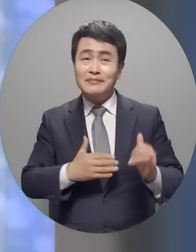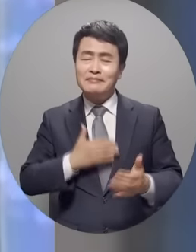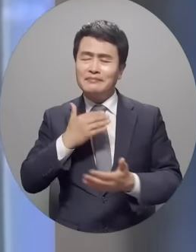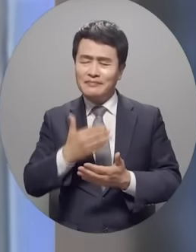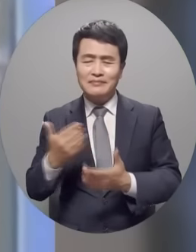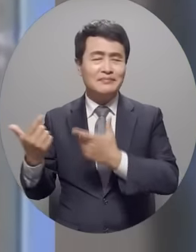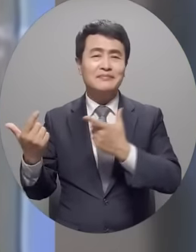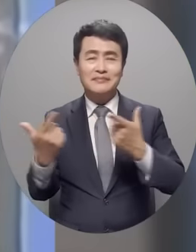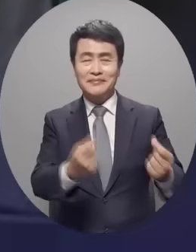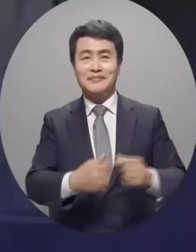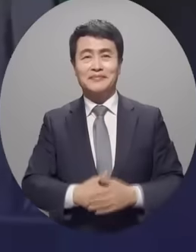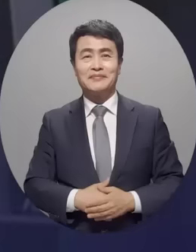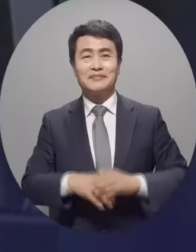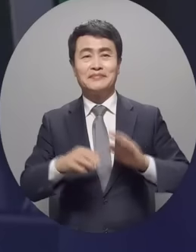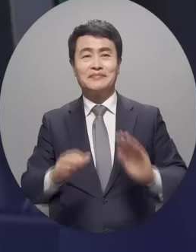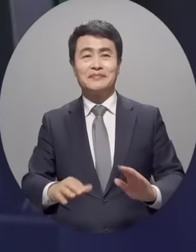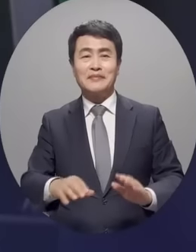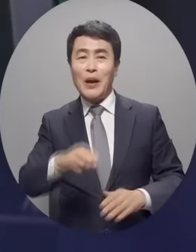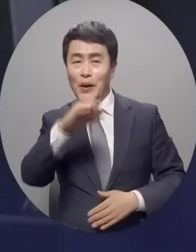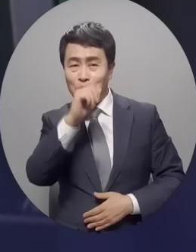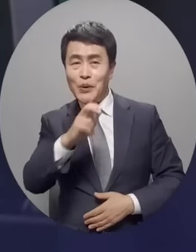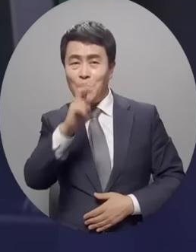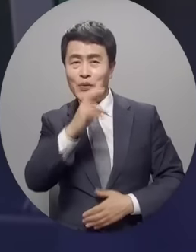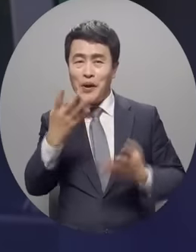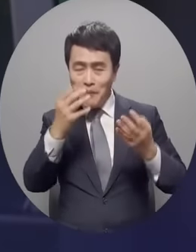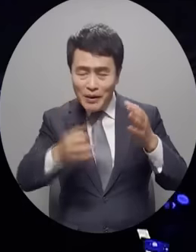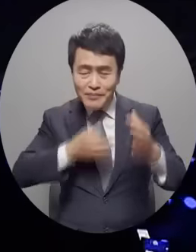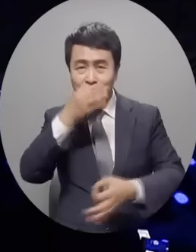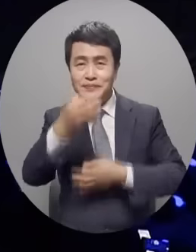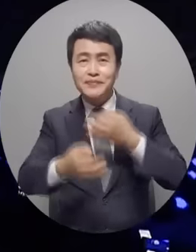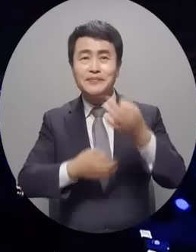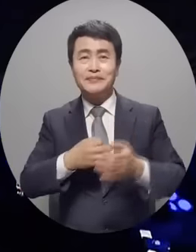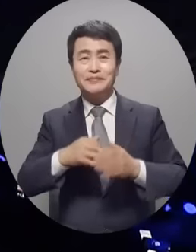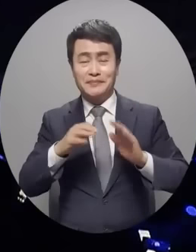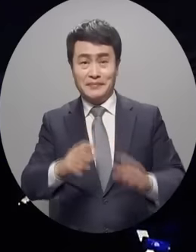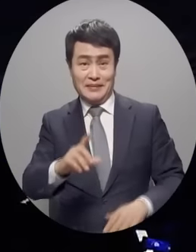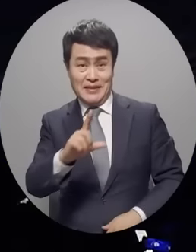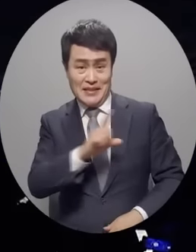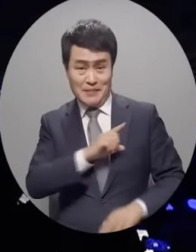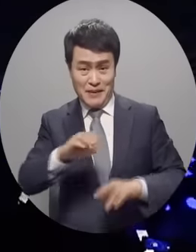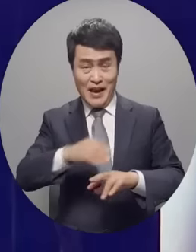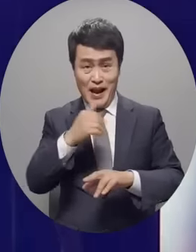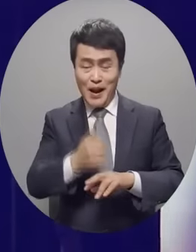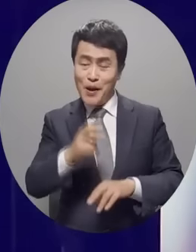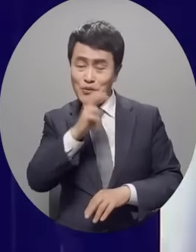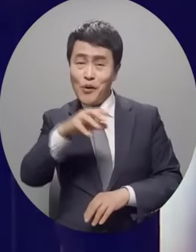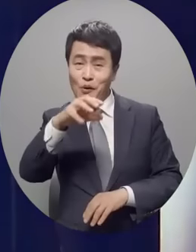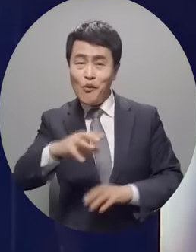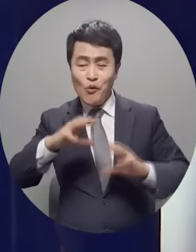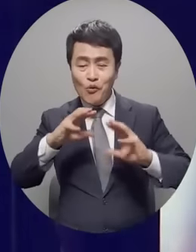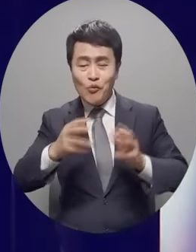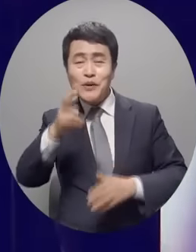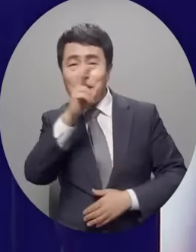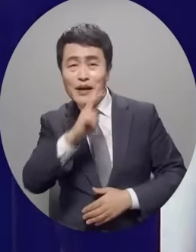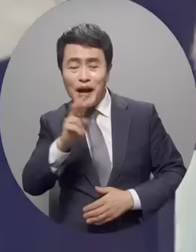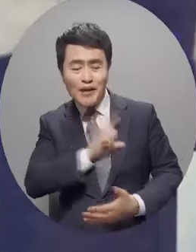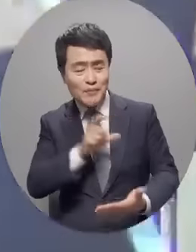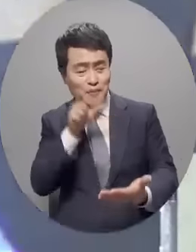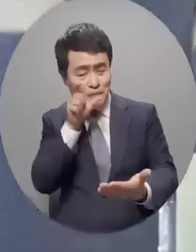같았습니다. 좋은 노래 많이 불러드리겠습니다. 이름 앞에 가왕, 노래 앞에 국민가요란 수식어가